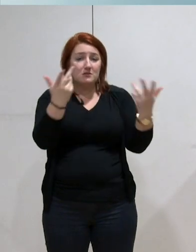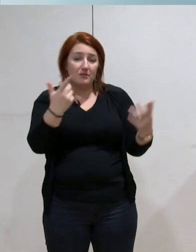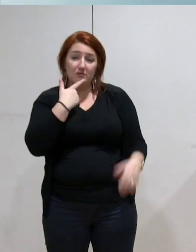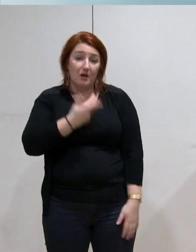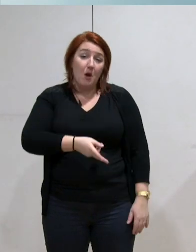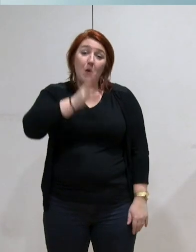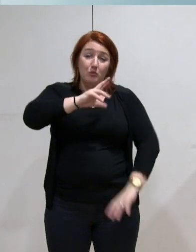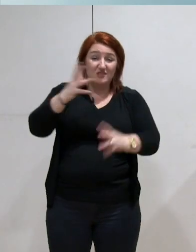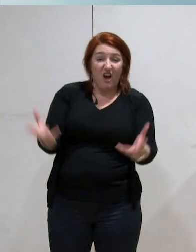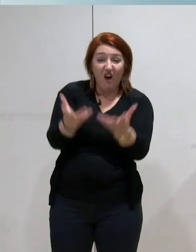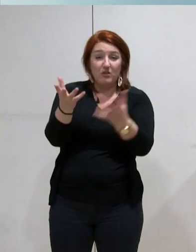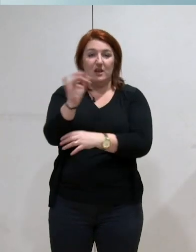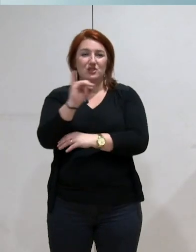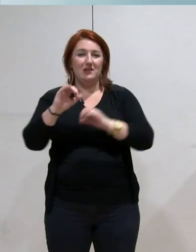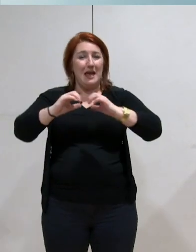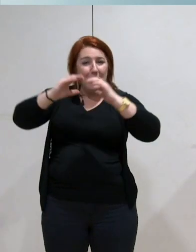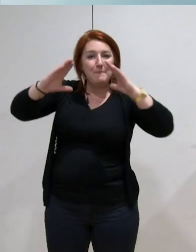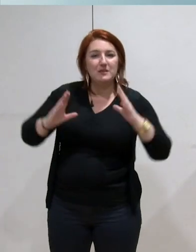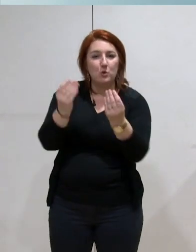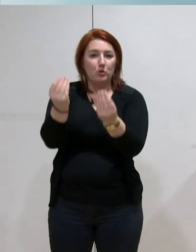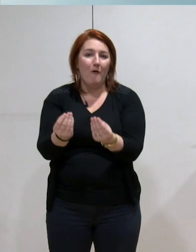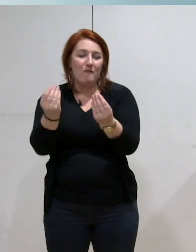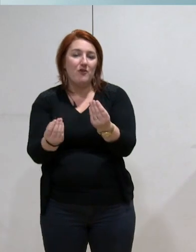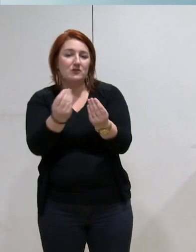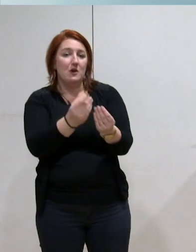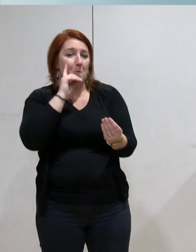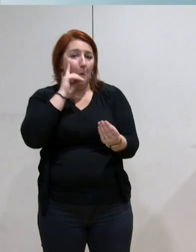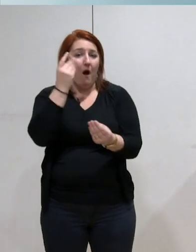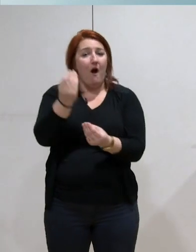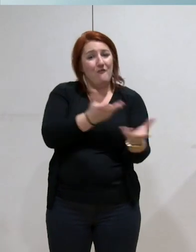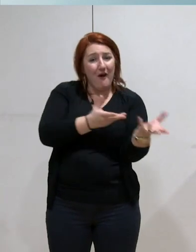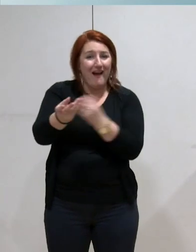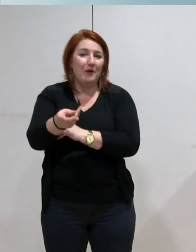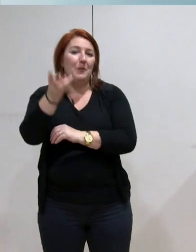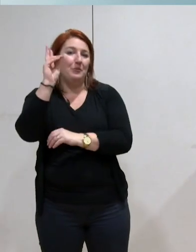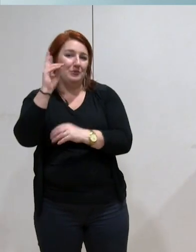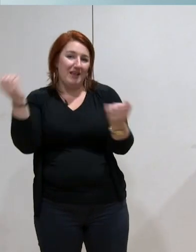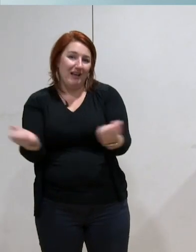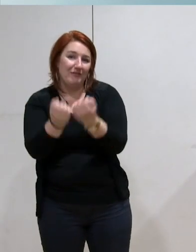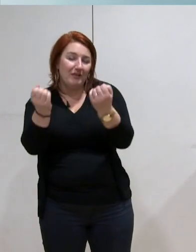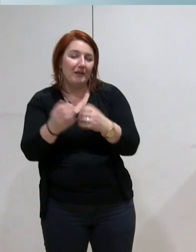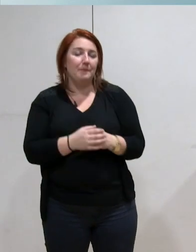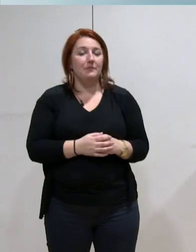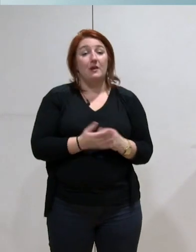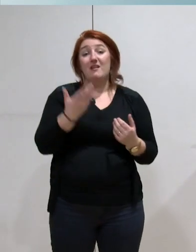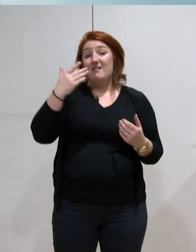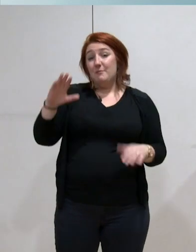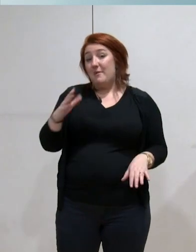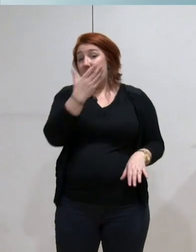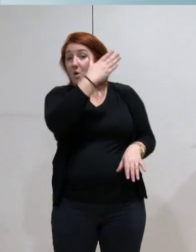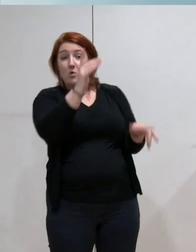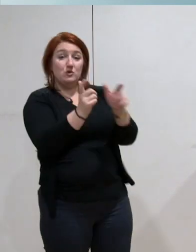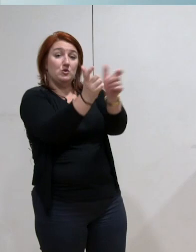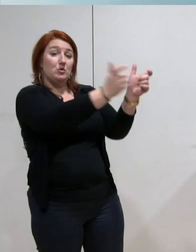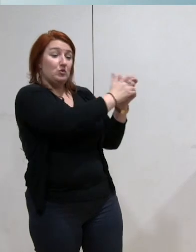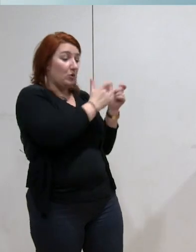l'Enfance parce qu'elles sont plus portées vers des activités d'accueil des enfants mais elles défavoris les autres structures